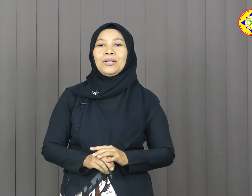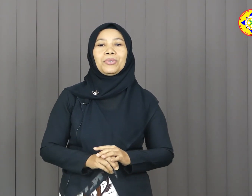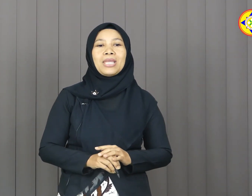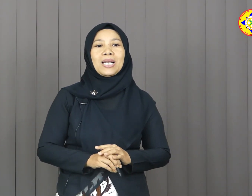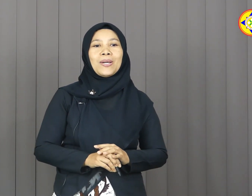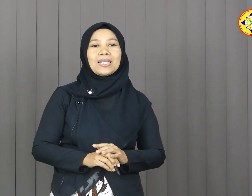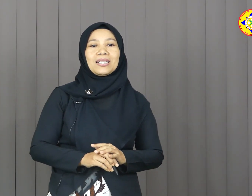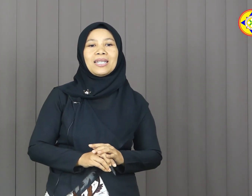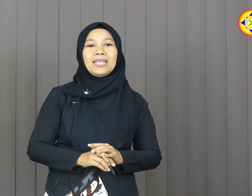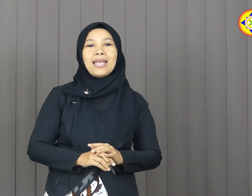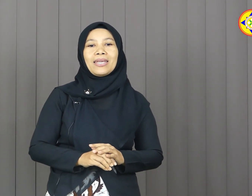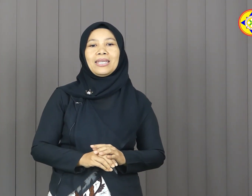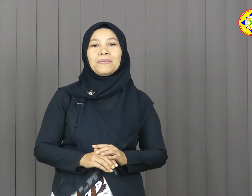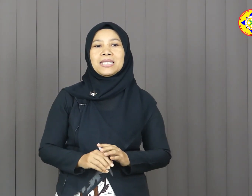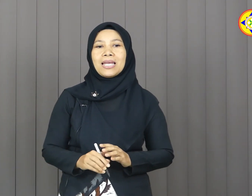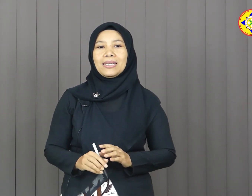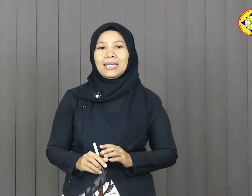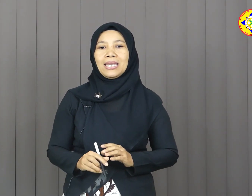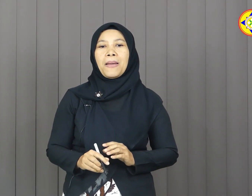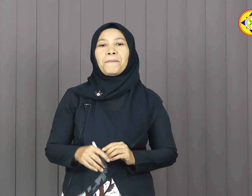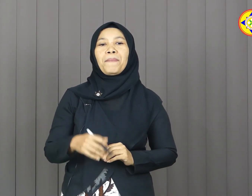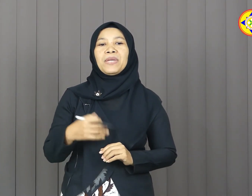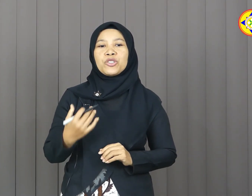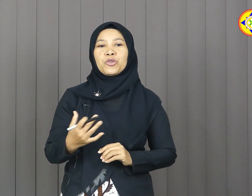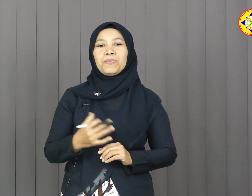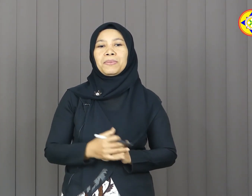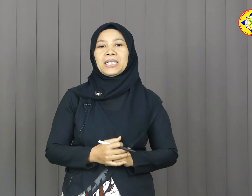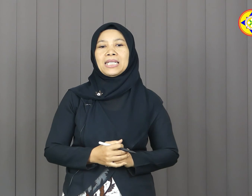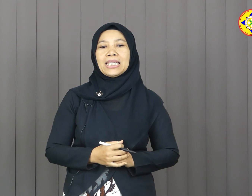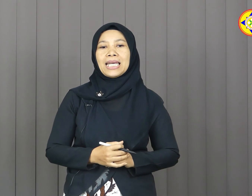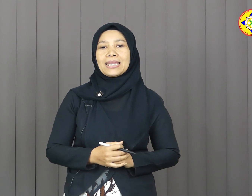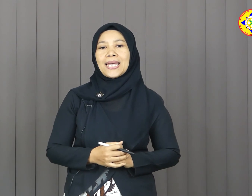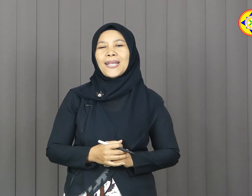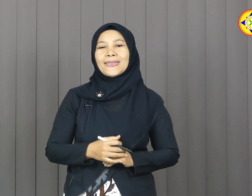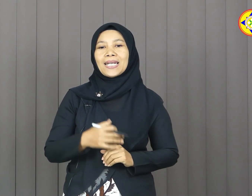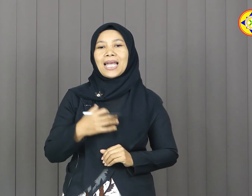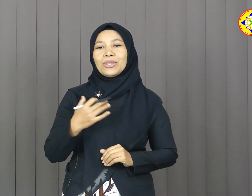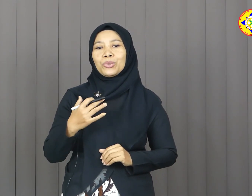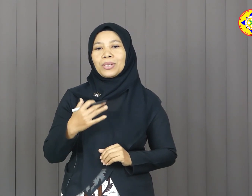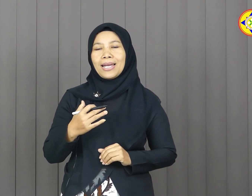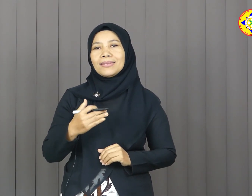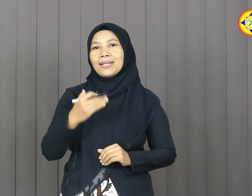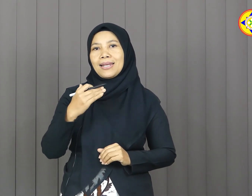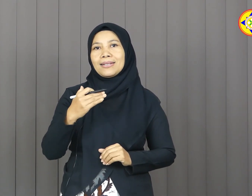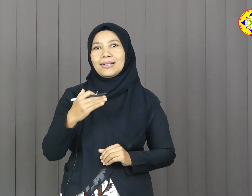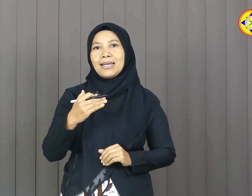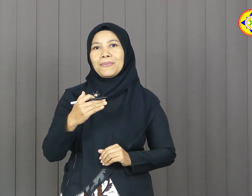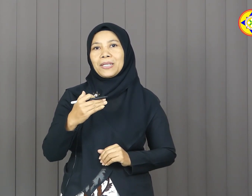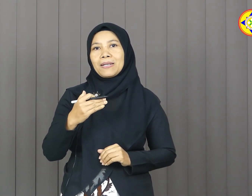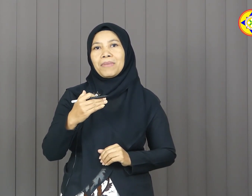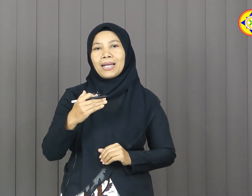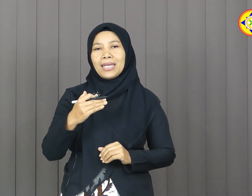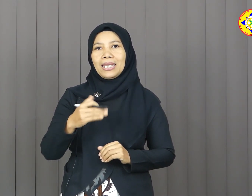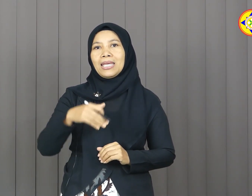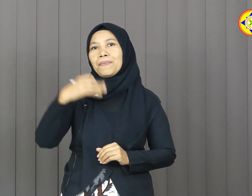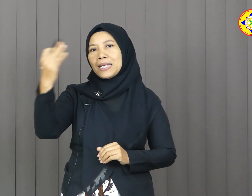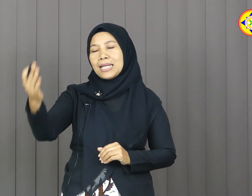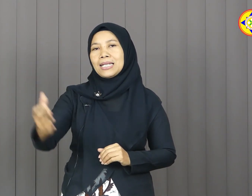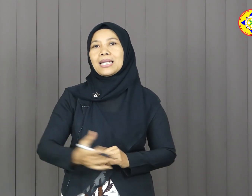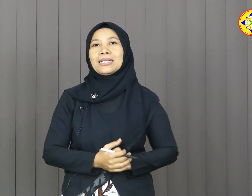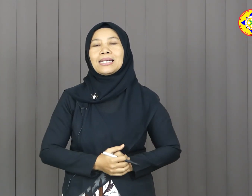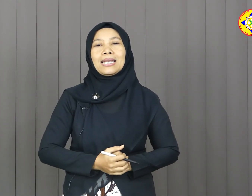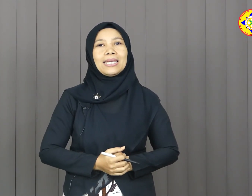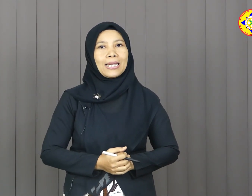eksternal, utang luar negeri diyakini menjadi pemicu meningkatnya ketergantungan negara-negara berkembang ini